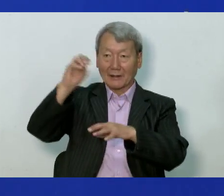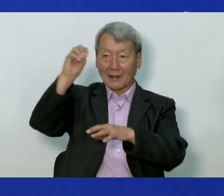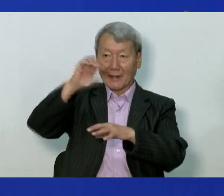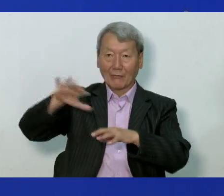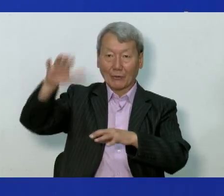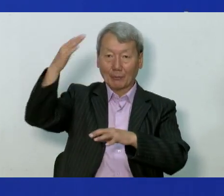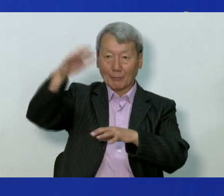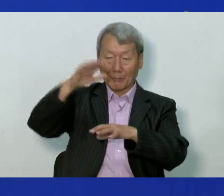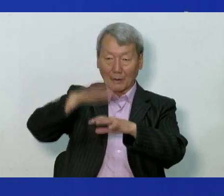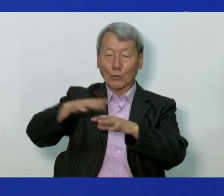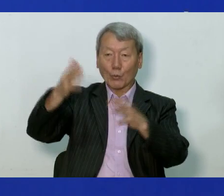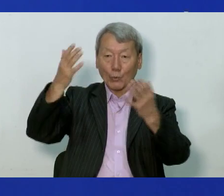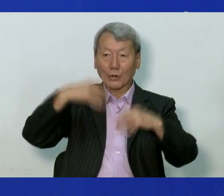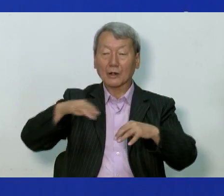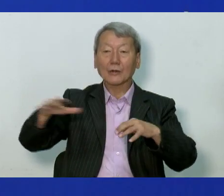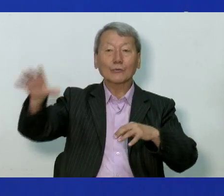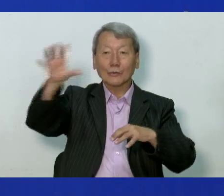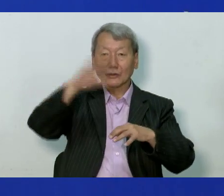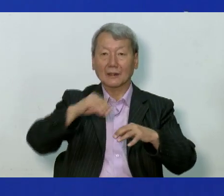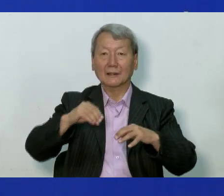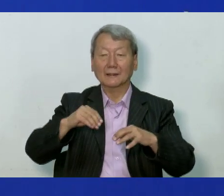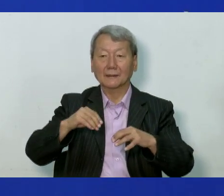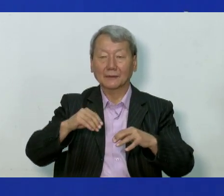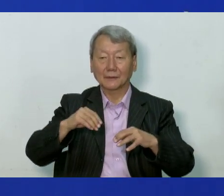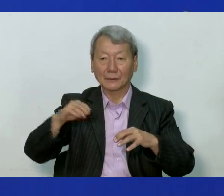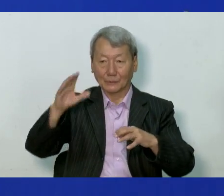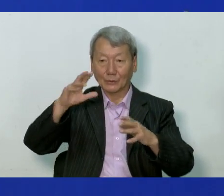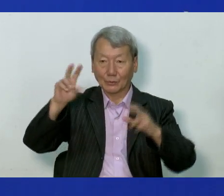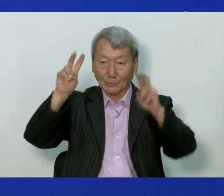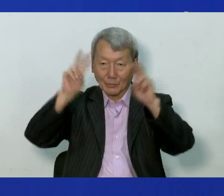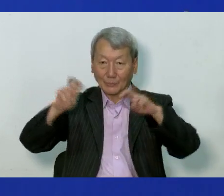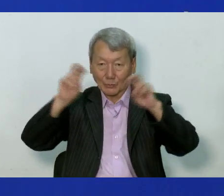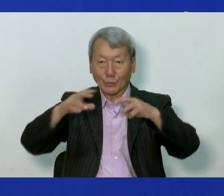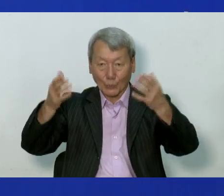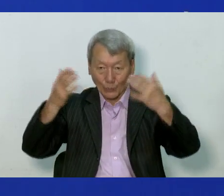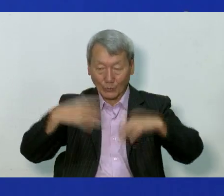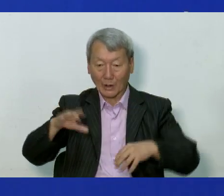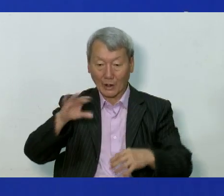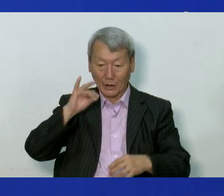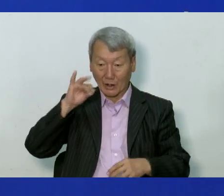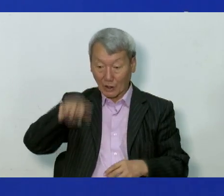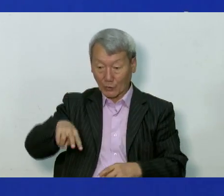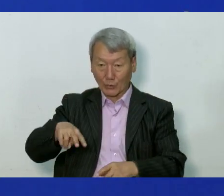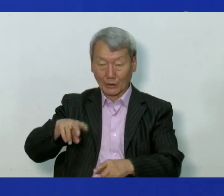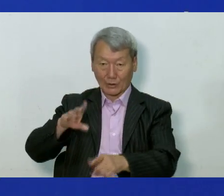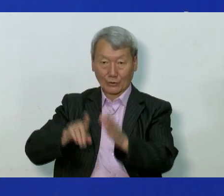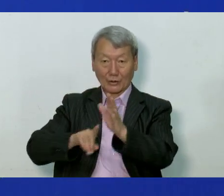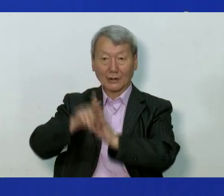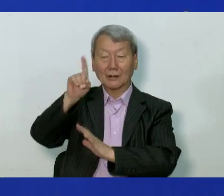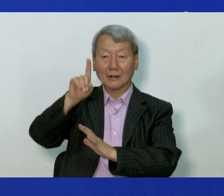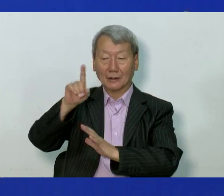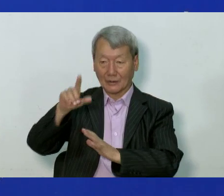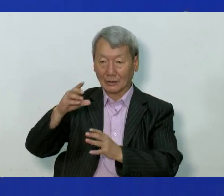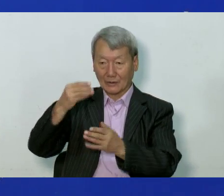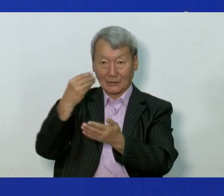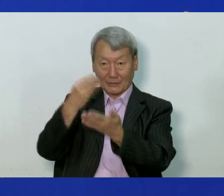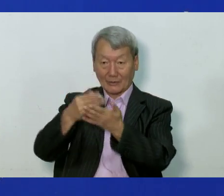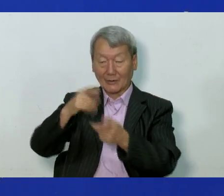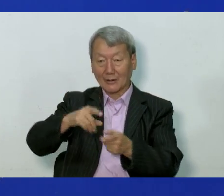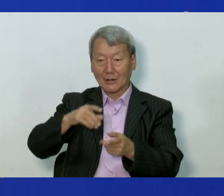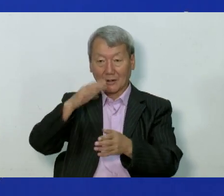уже прошел все процедуры. В июле уже начинается процесс